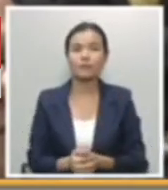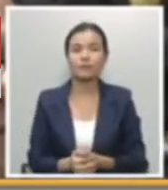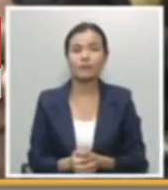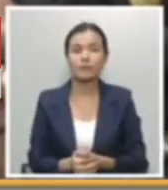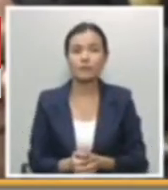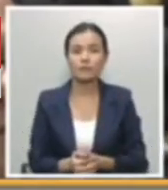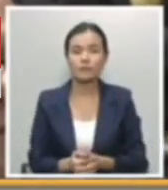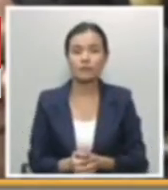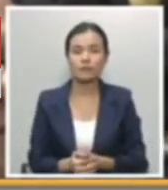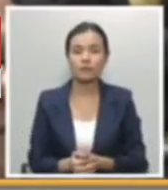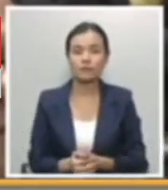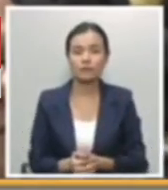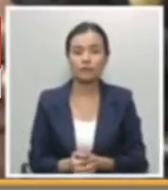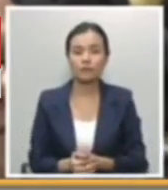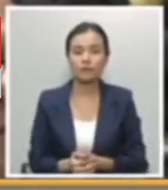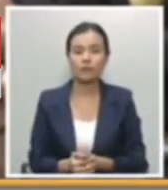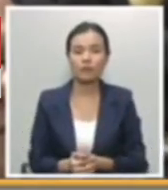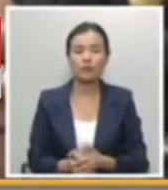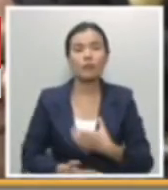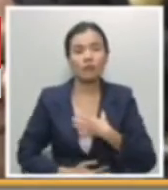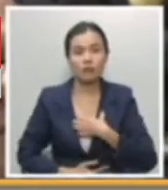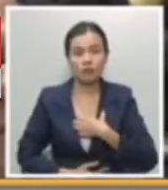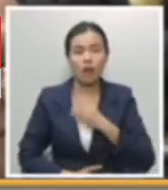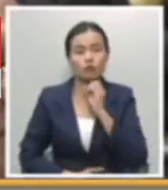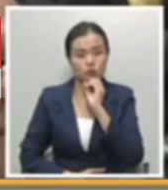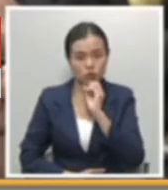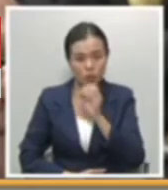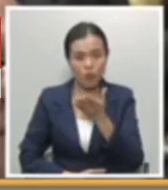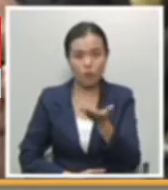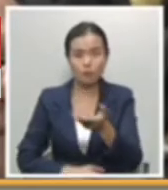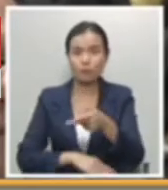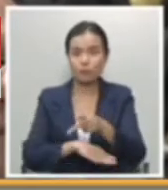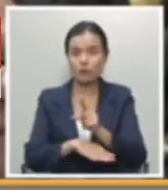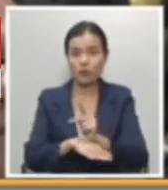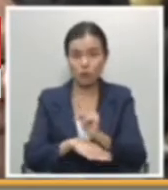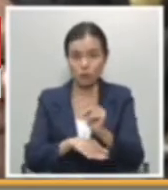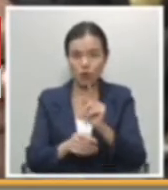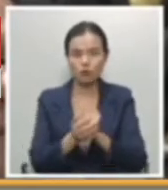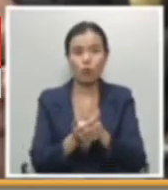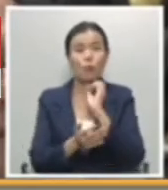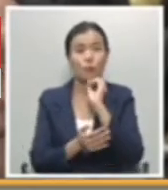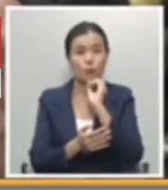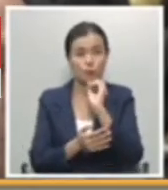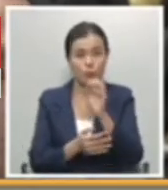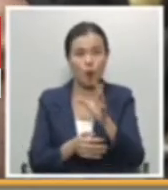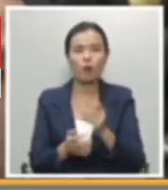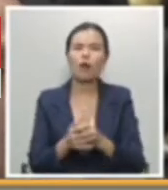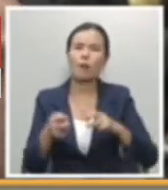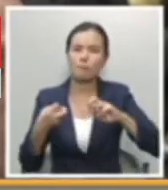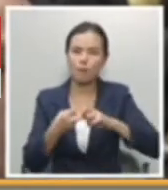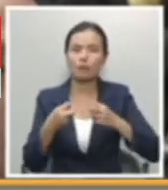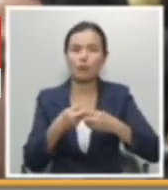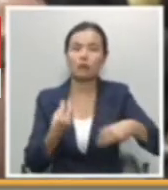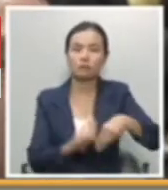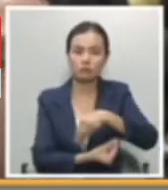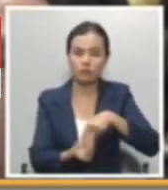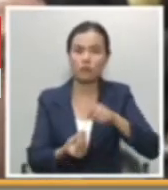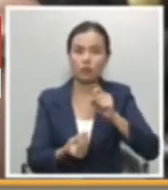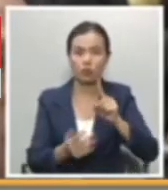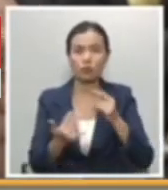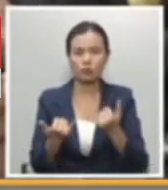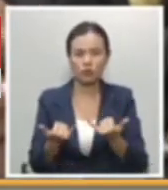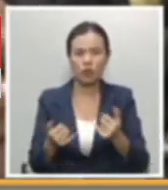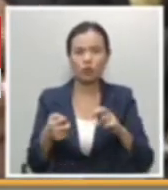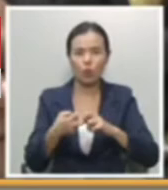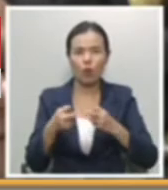ก็อยากจะกราบเรียนท่านประธานว่าได้ส่งถึงสัญญาณภาวะเศรษฐกิจต่างๆนั้นกำลังเข้าใกล้วิ